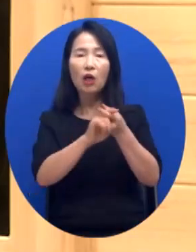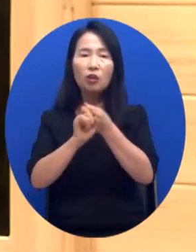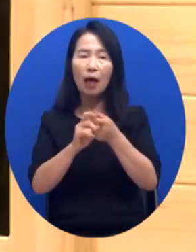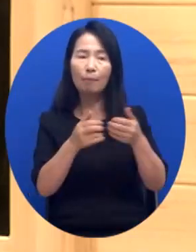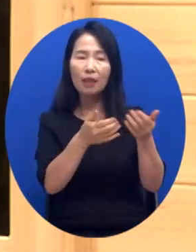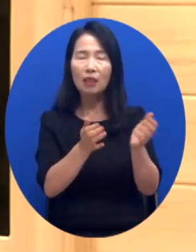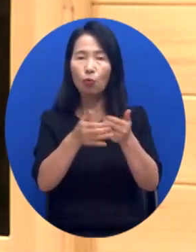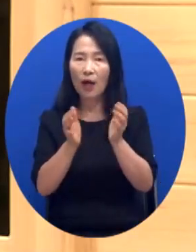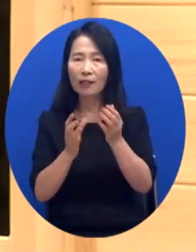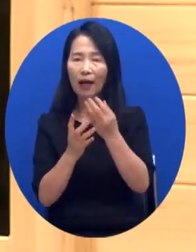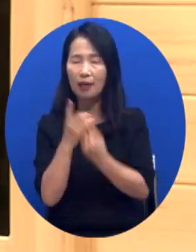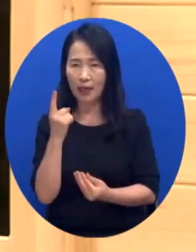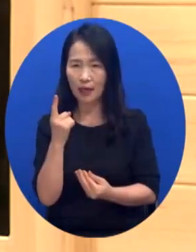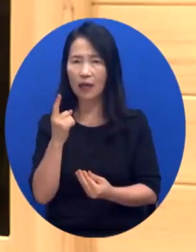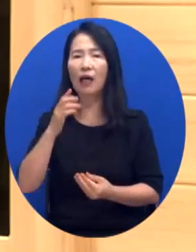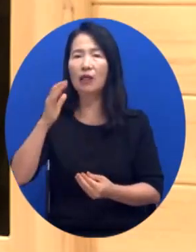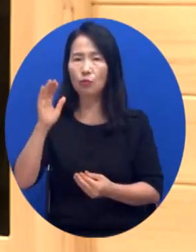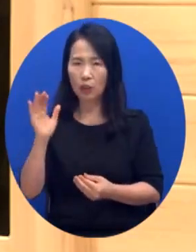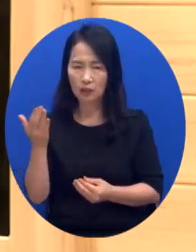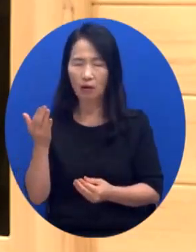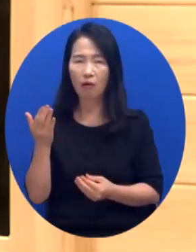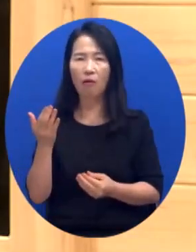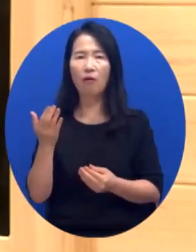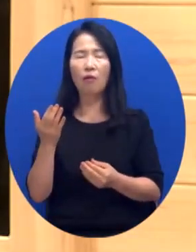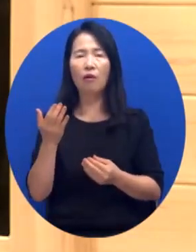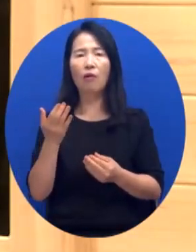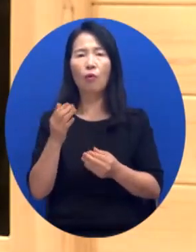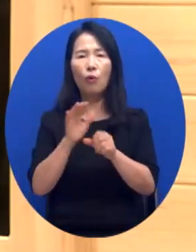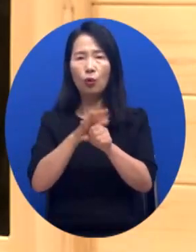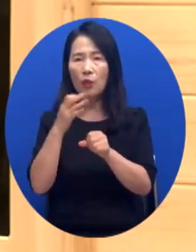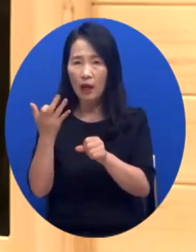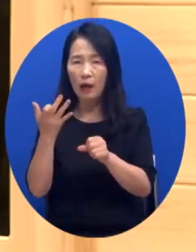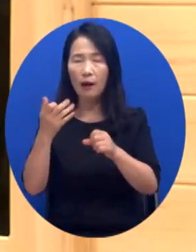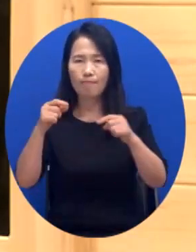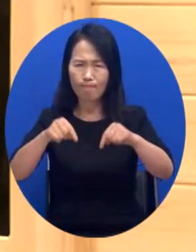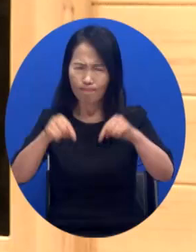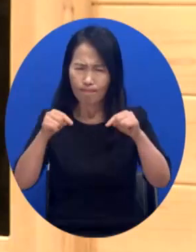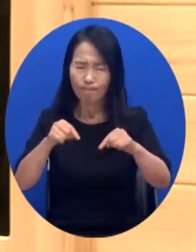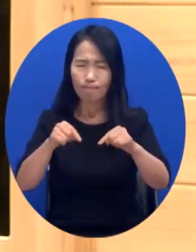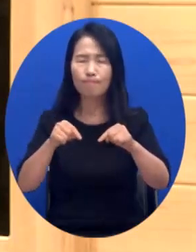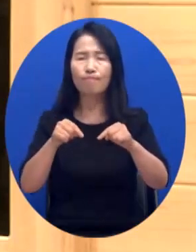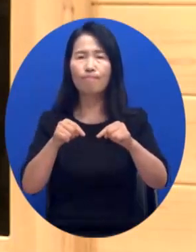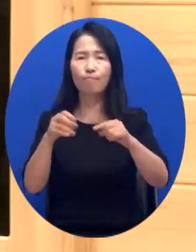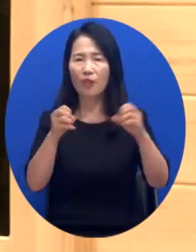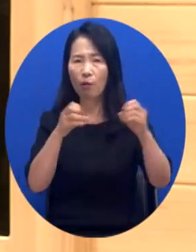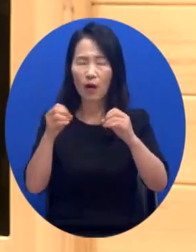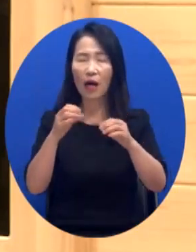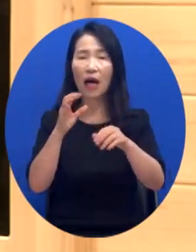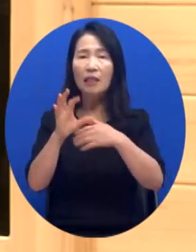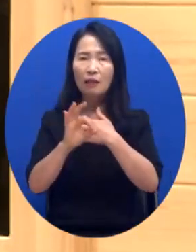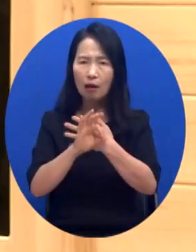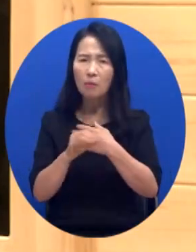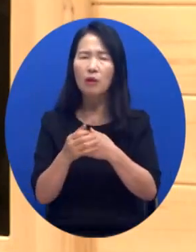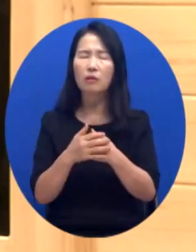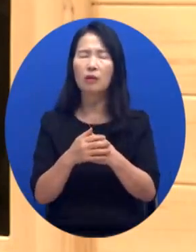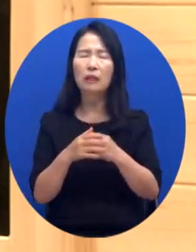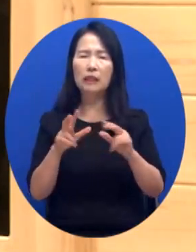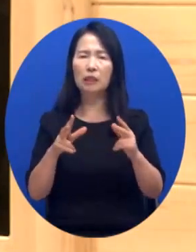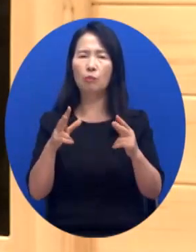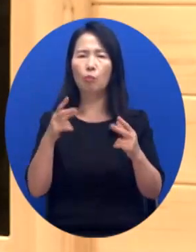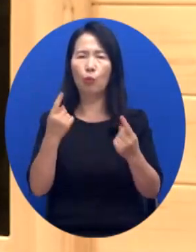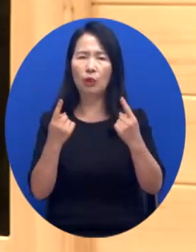되어서 이 일을 잘 했더라면 이 코로나에 대한 선제적 대응을 잘했더라면 저는 지금